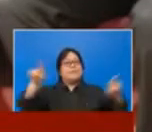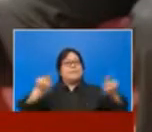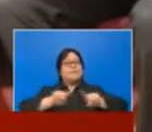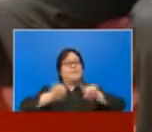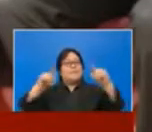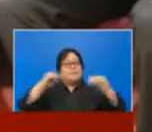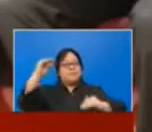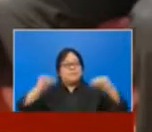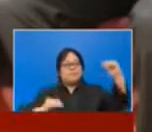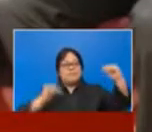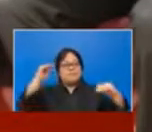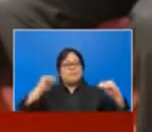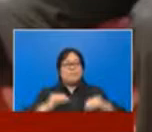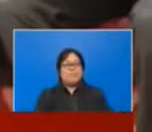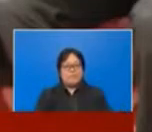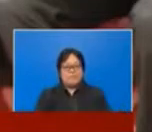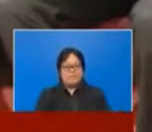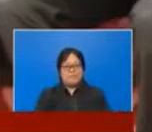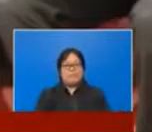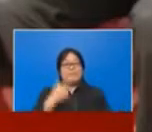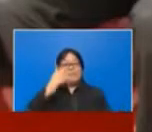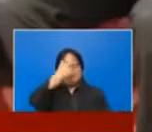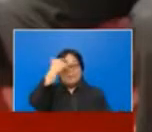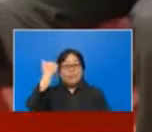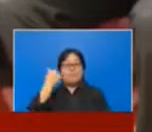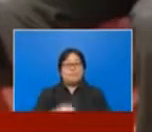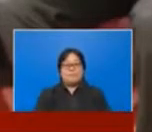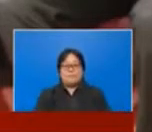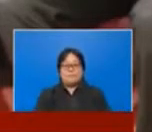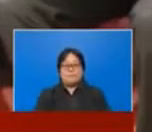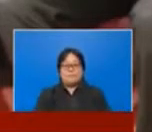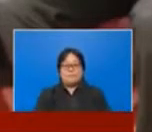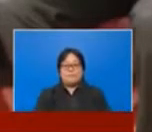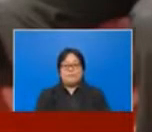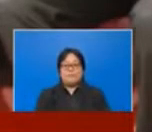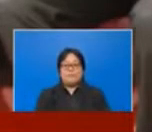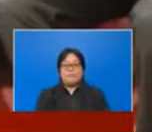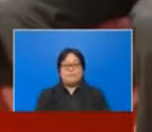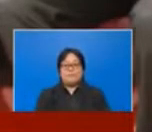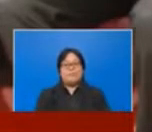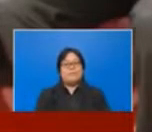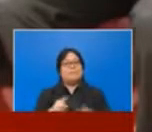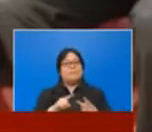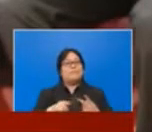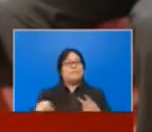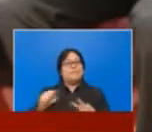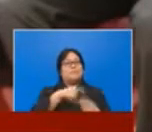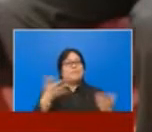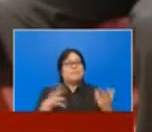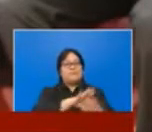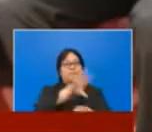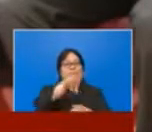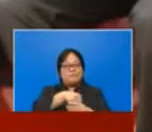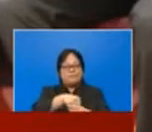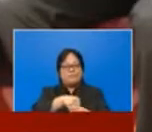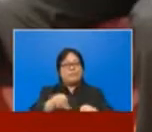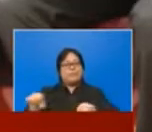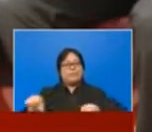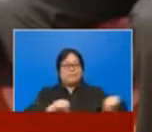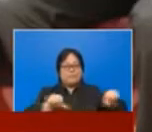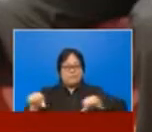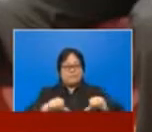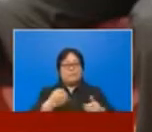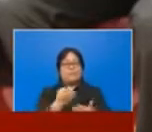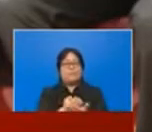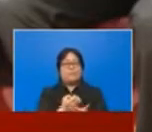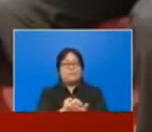pencapaiannya. Disebabkan oleh satu ialah keupayaan mereka untuk mengambil bahagian dalam kegiatan-kegiatan